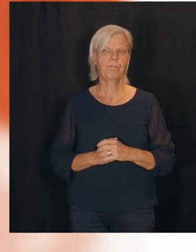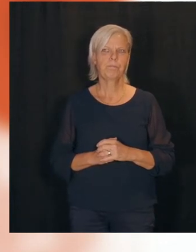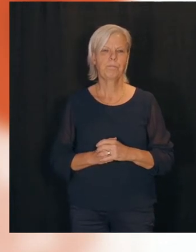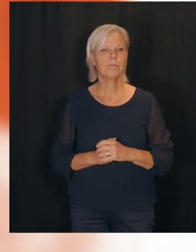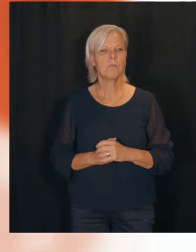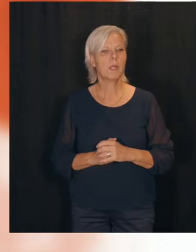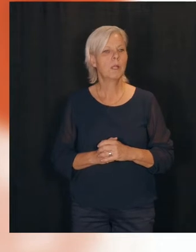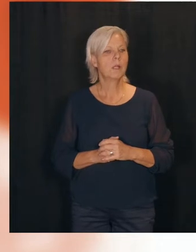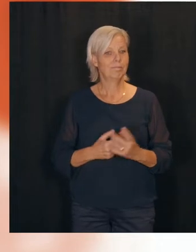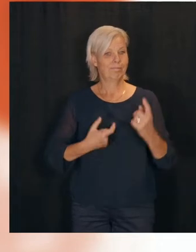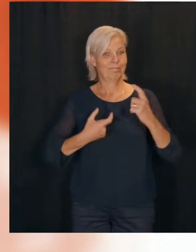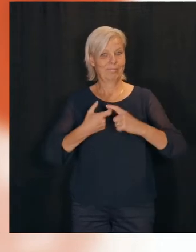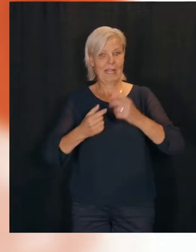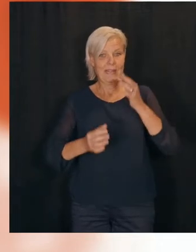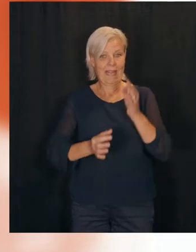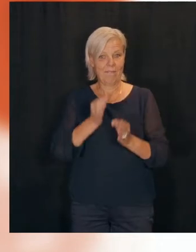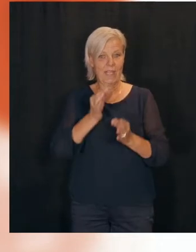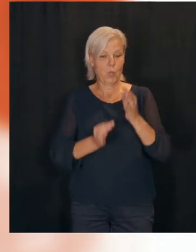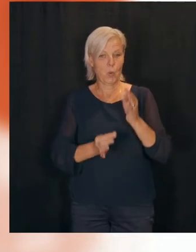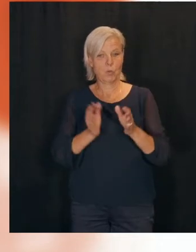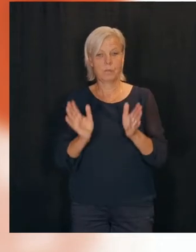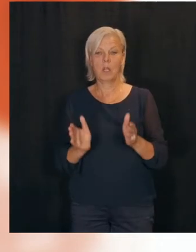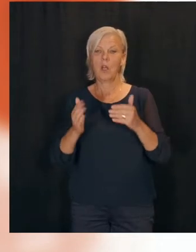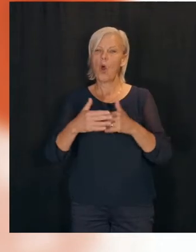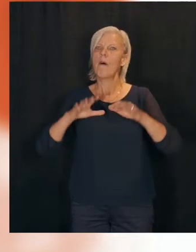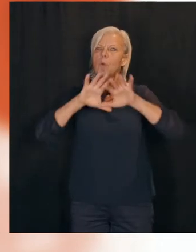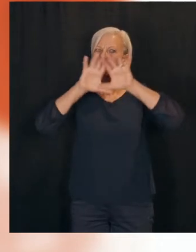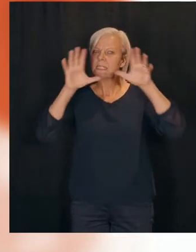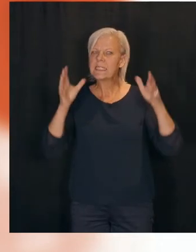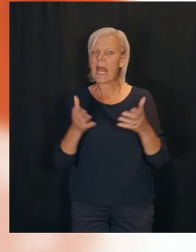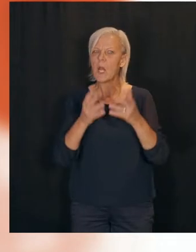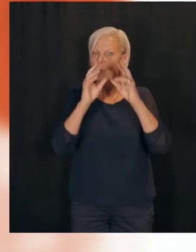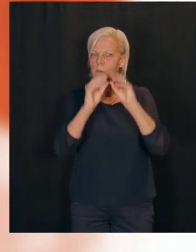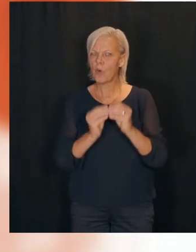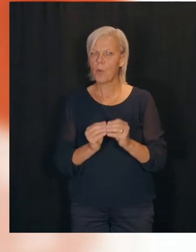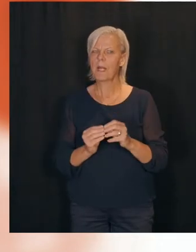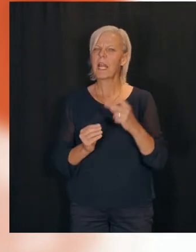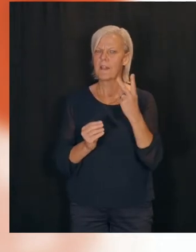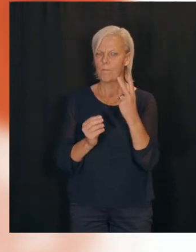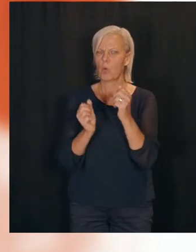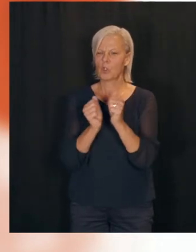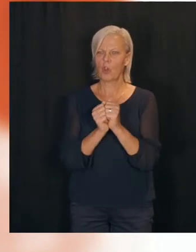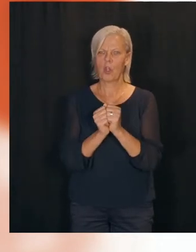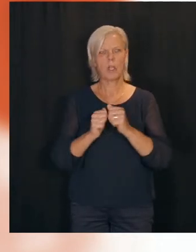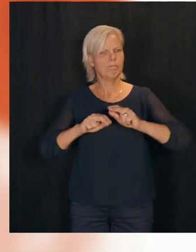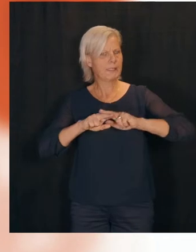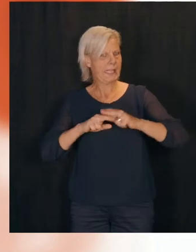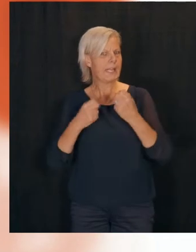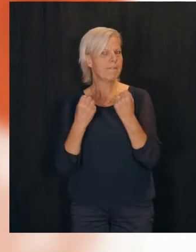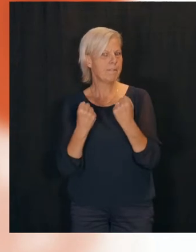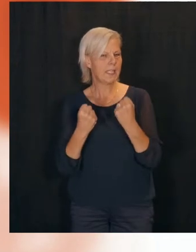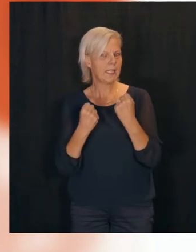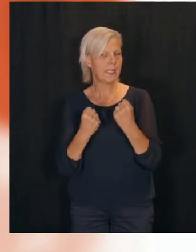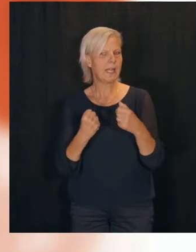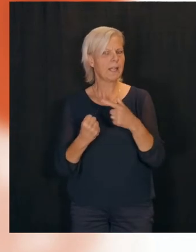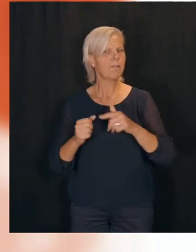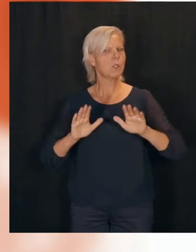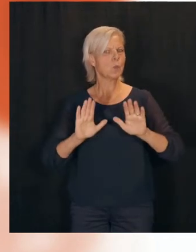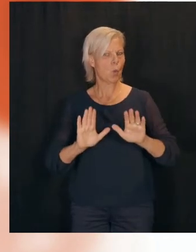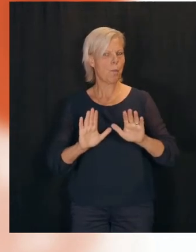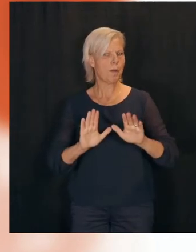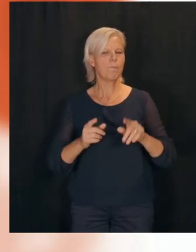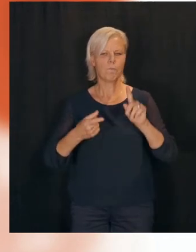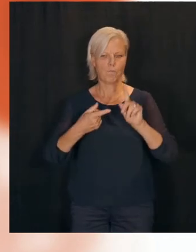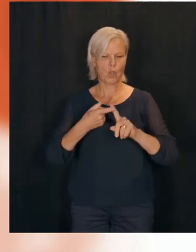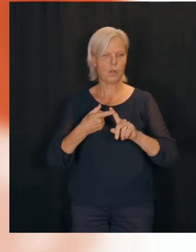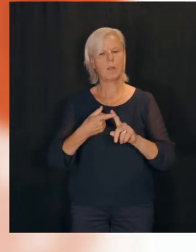När det gäller definitionen av universell utformning så är det två saker som jag tänker är viktigt att stanna till vid. Den lyder